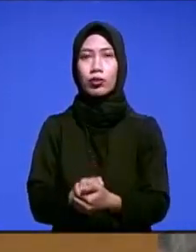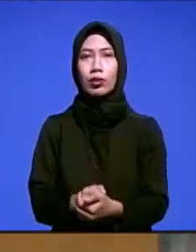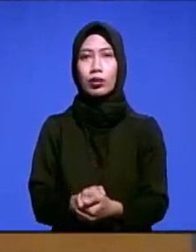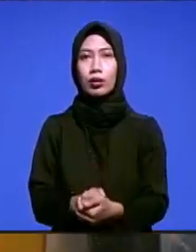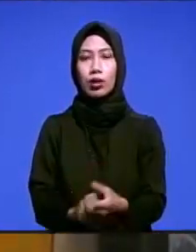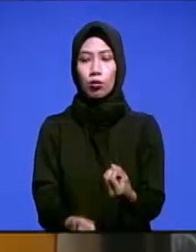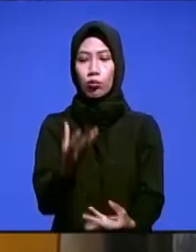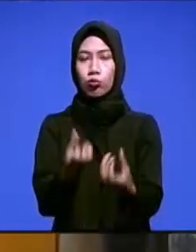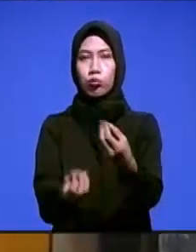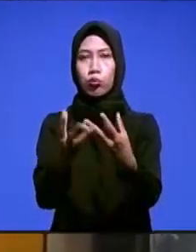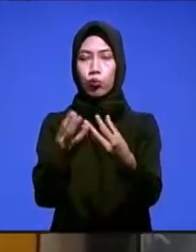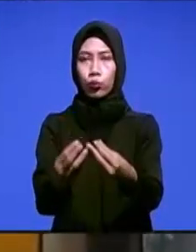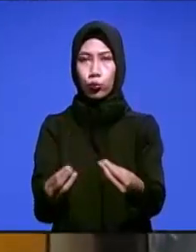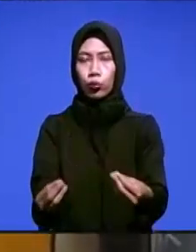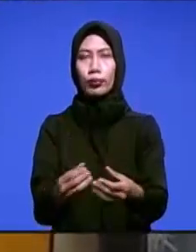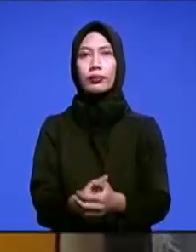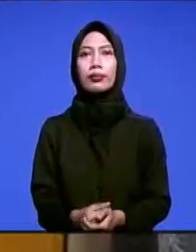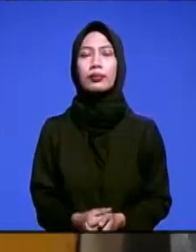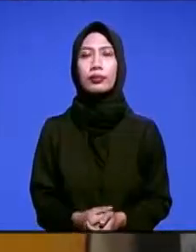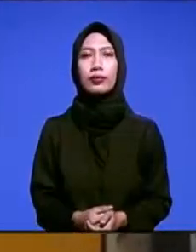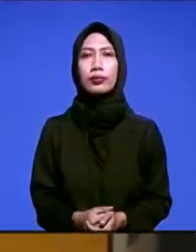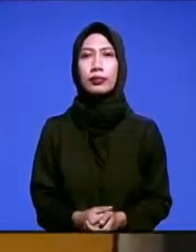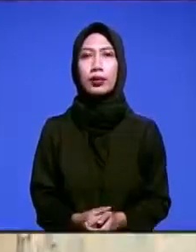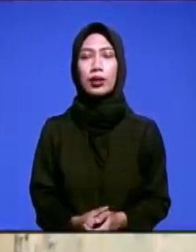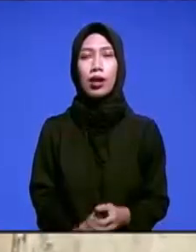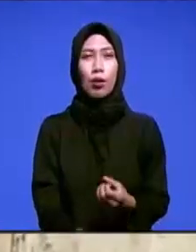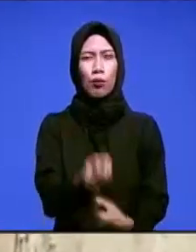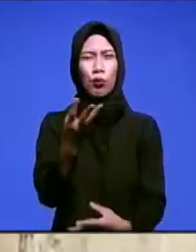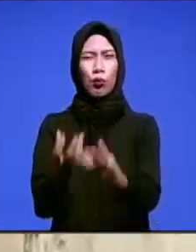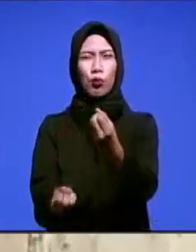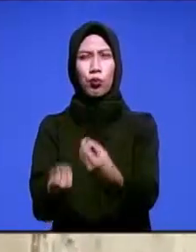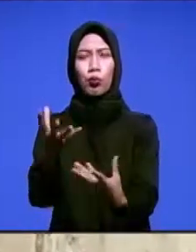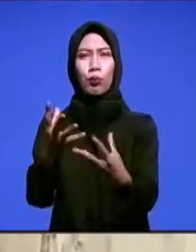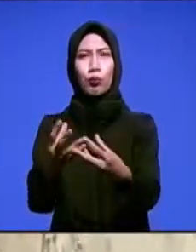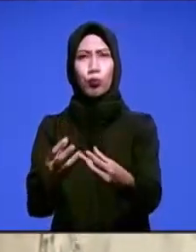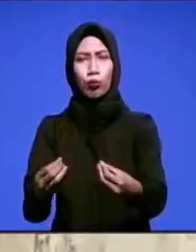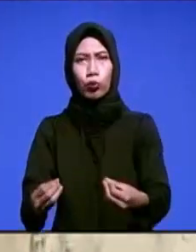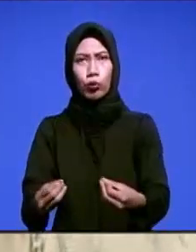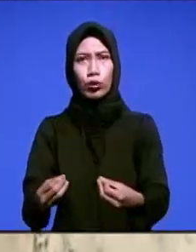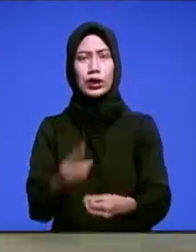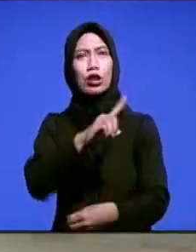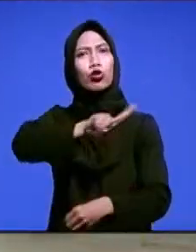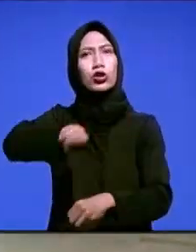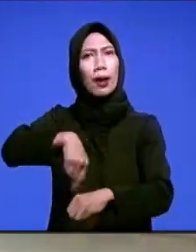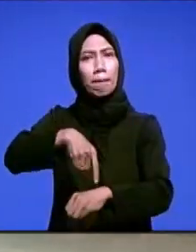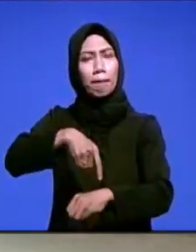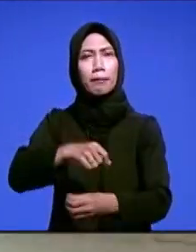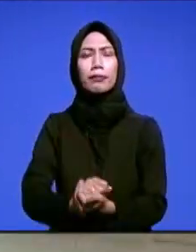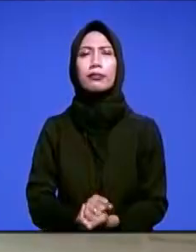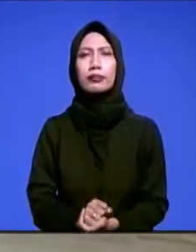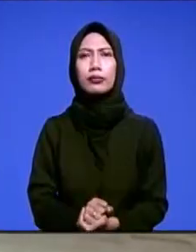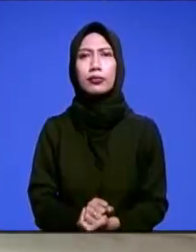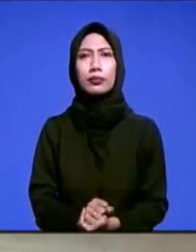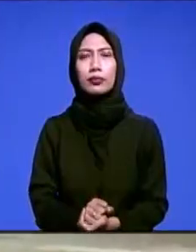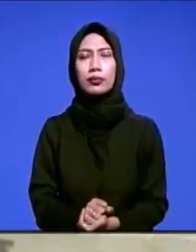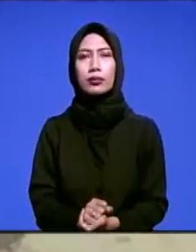untuk menaklukkan amukan si jago merah. Api berhasil dipadamkan setelah petugas berjibaku selama 1 jam. Pihak rumah